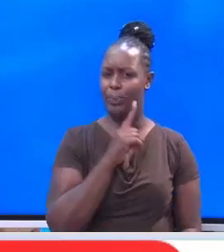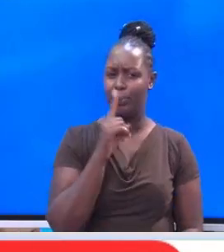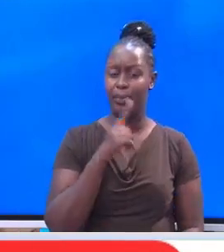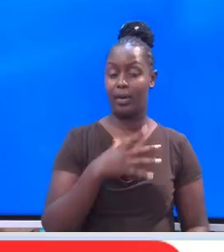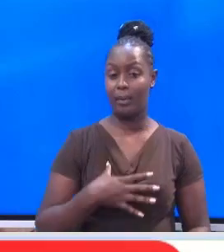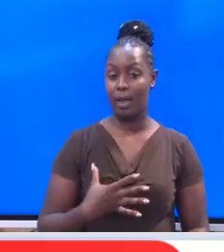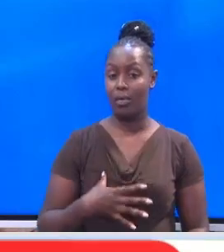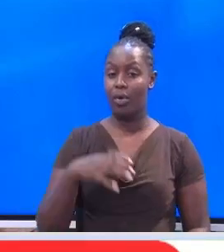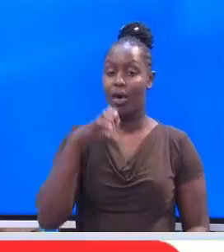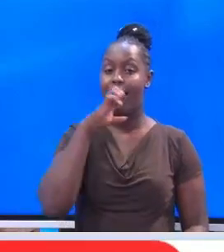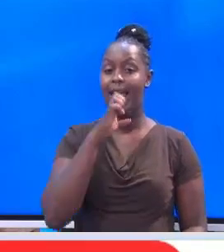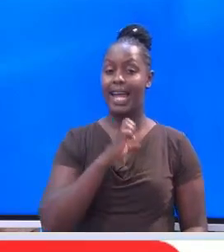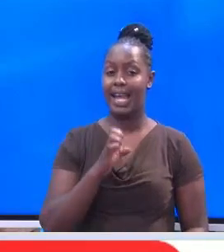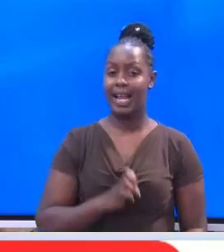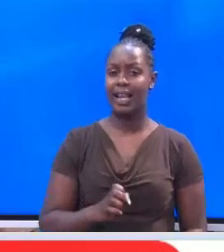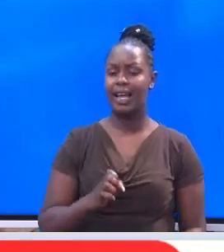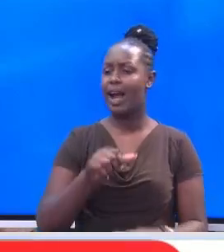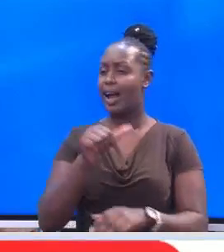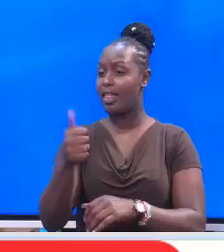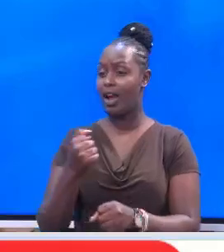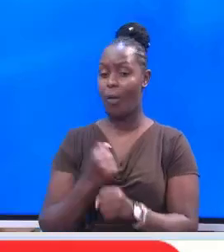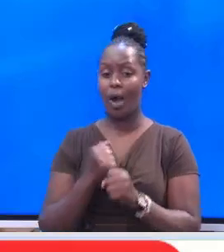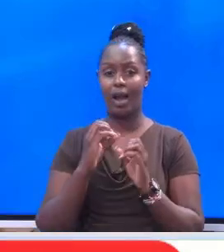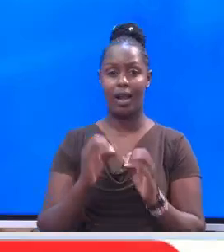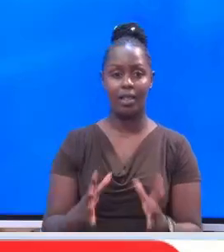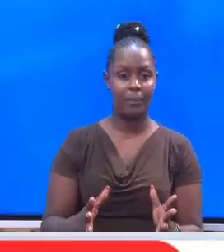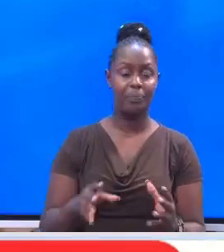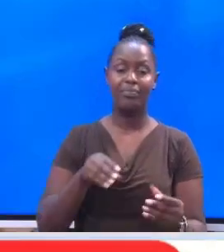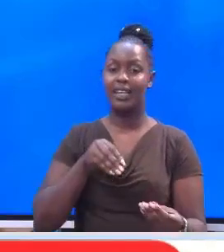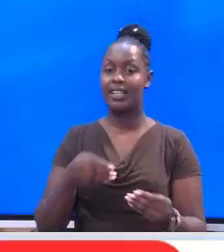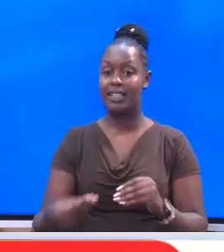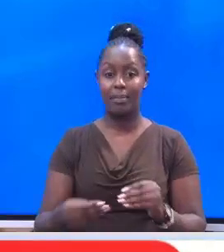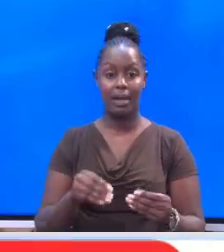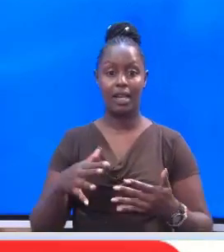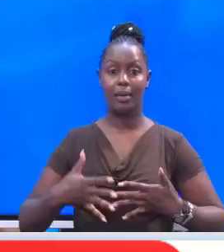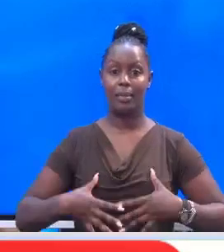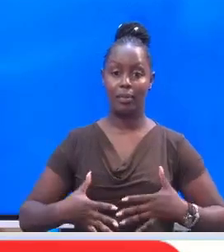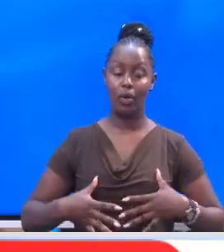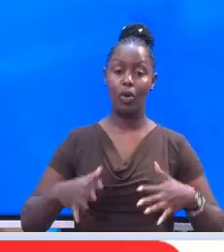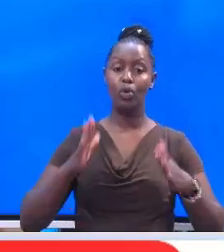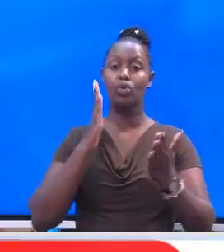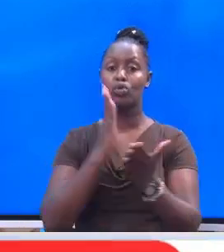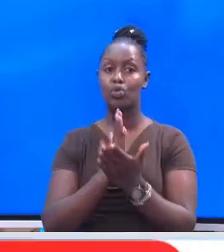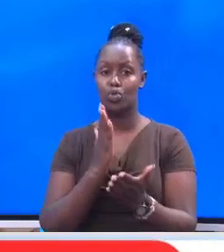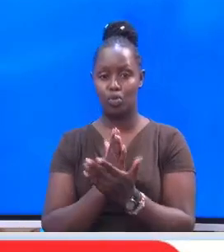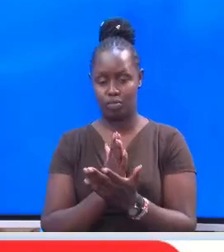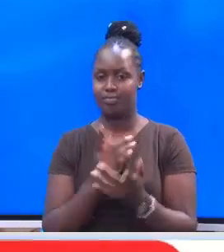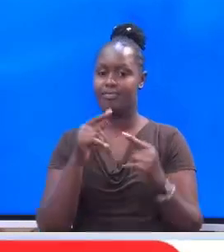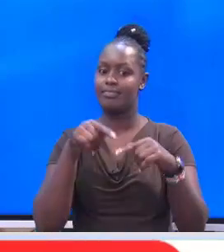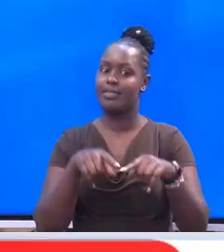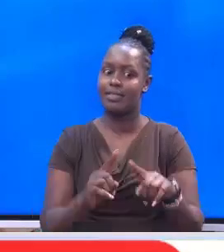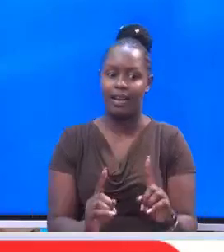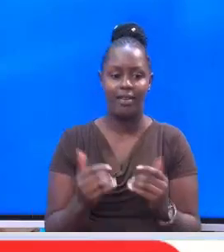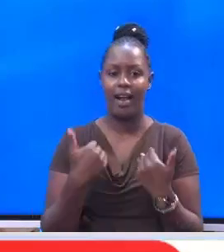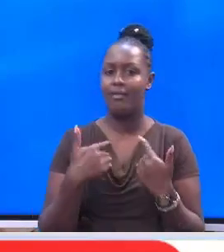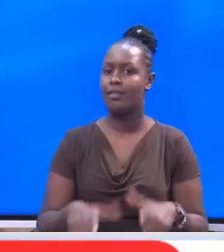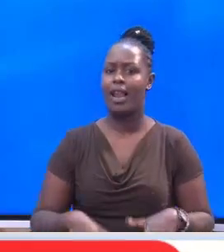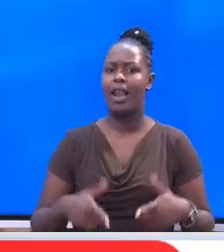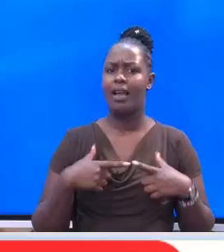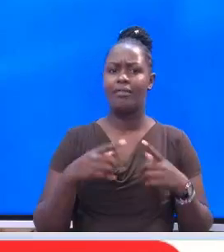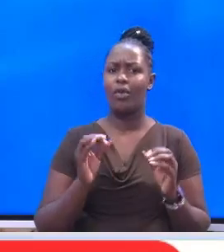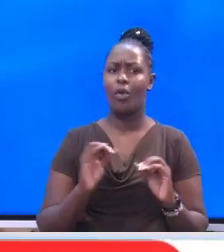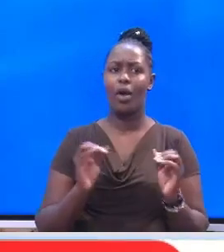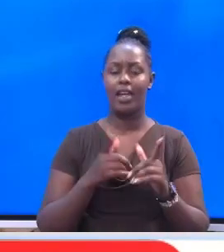hawafanyi kazi, labda mtu anaishi na ulemavu ama kweli kabisa hana mbele wala nyuma. Kuna ile means testing tunaenda kufanya,